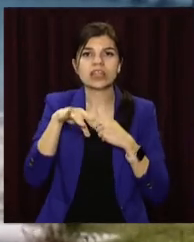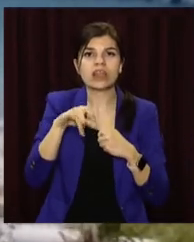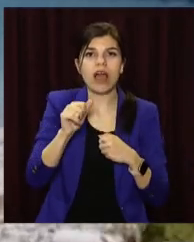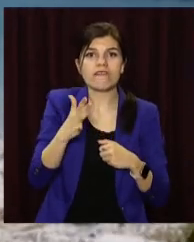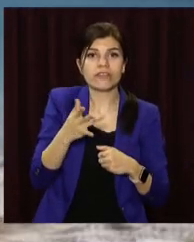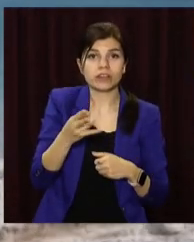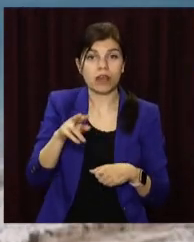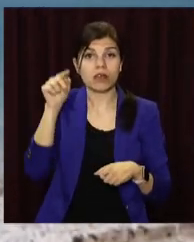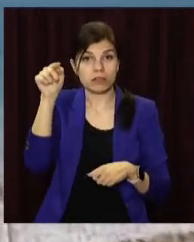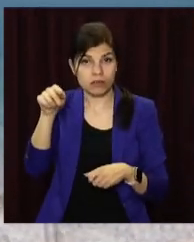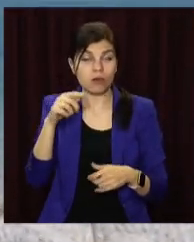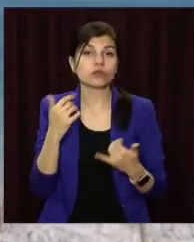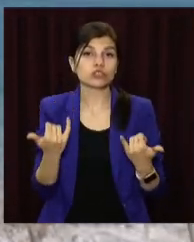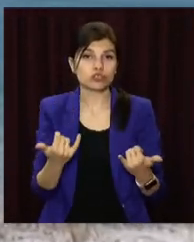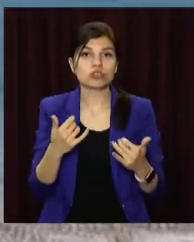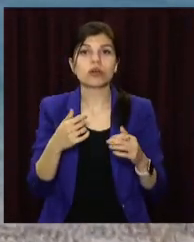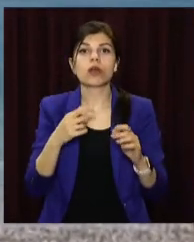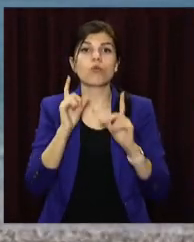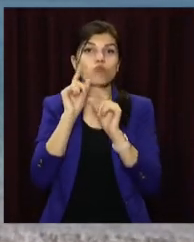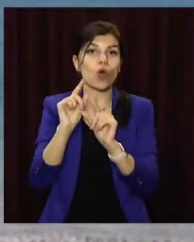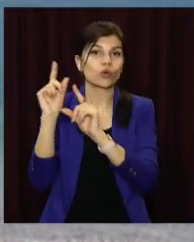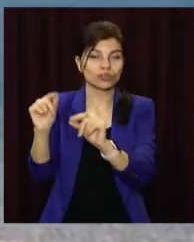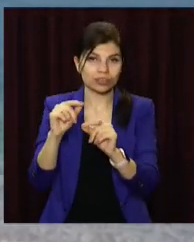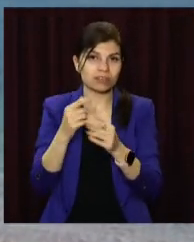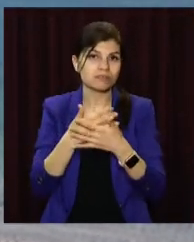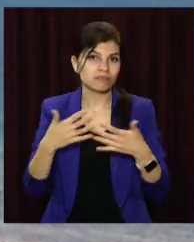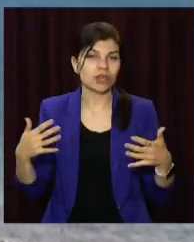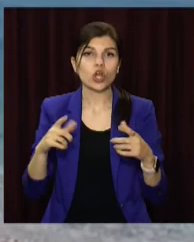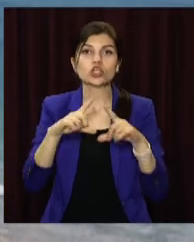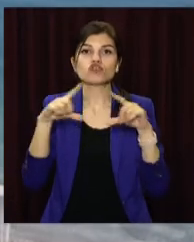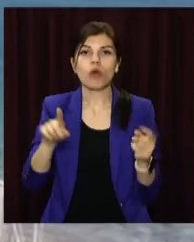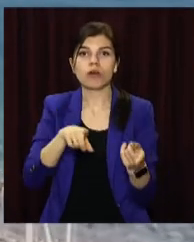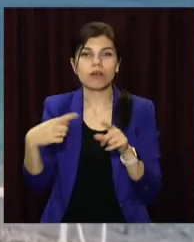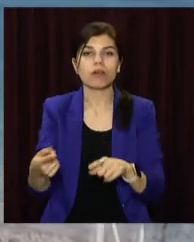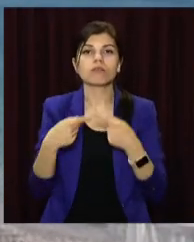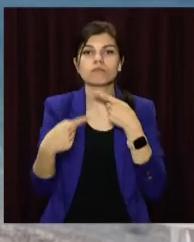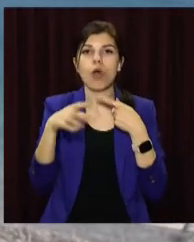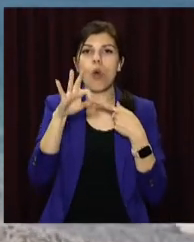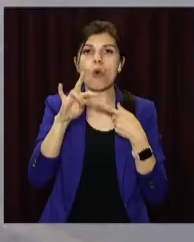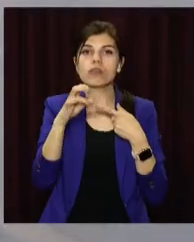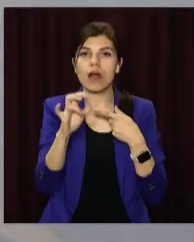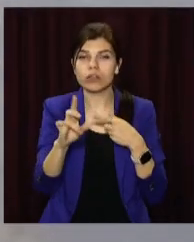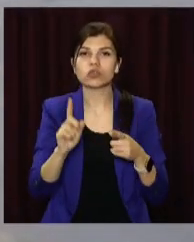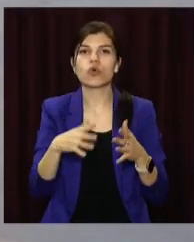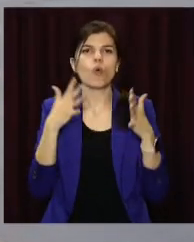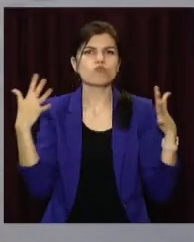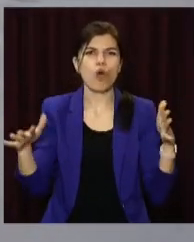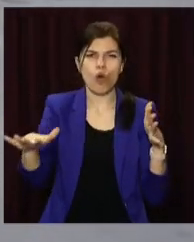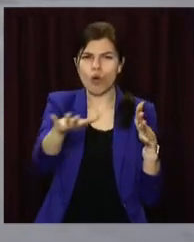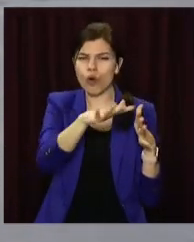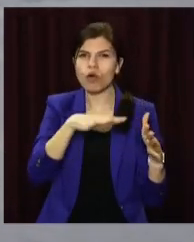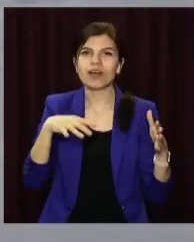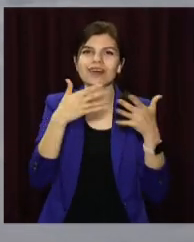У цей період в країні обмежать міжміські поїздки, переведуть школи на онлайн-навчання, а також закриють велику частину